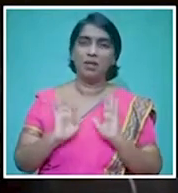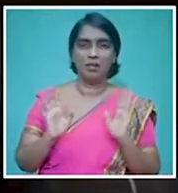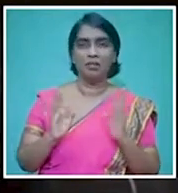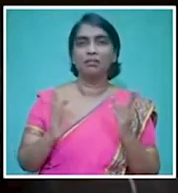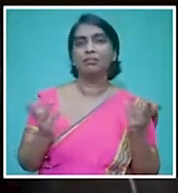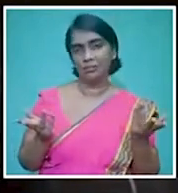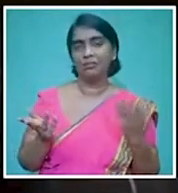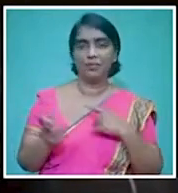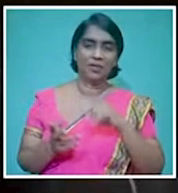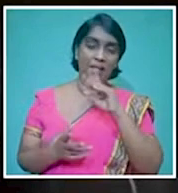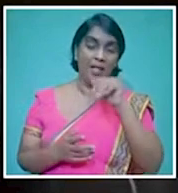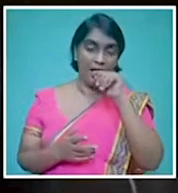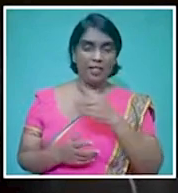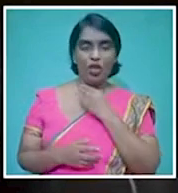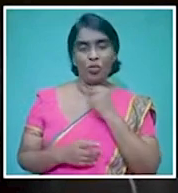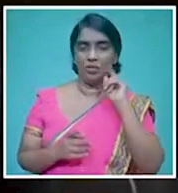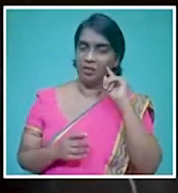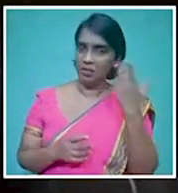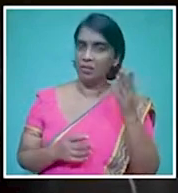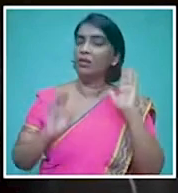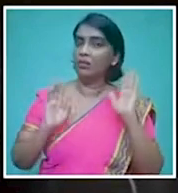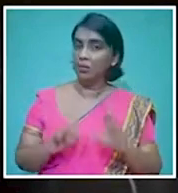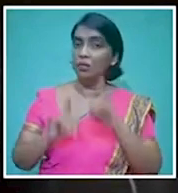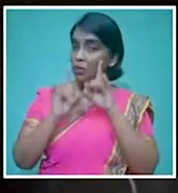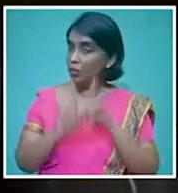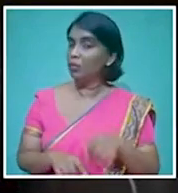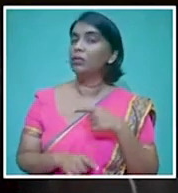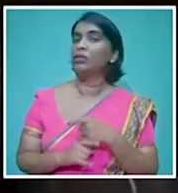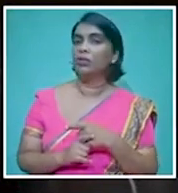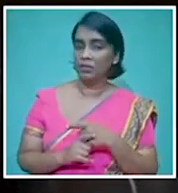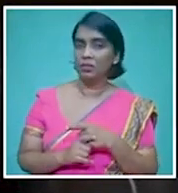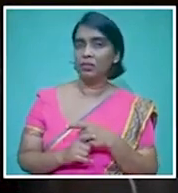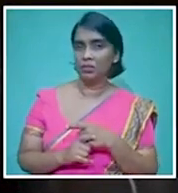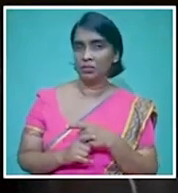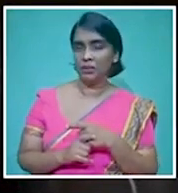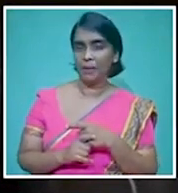තමයි වාර්තා වෙන්නේ ඇත්තද බොරුද දන්නේ. නමුත් එවැනි